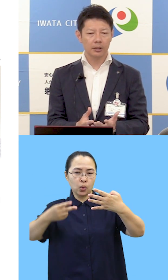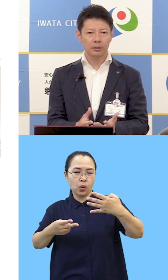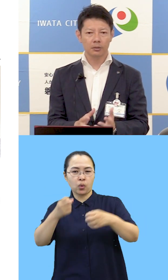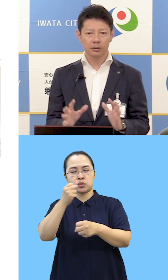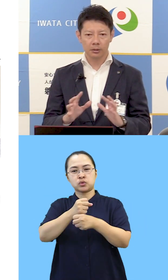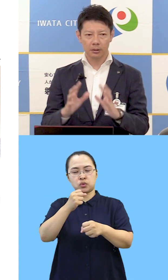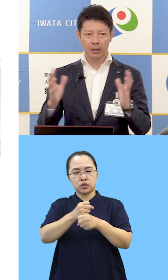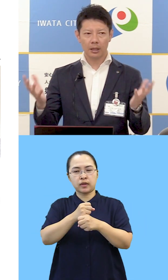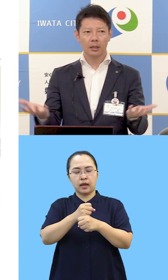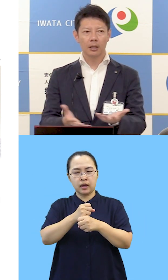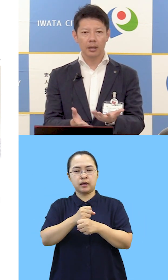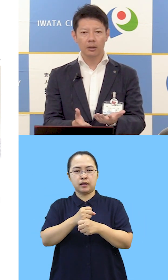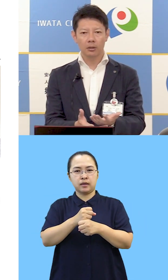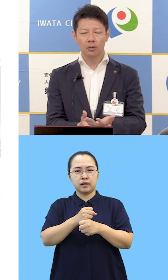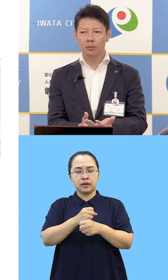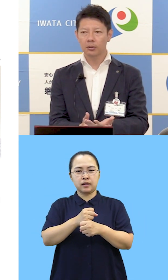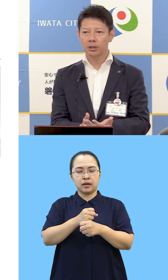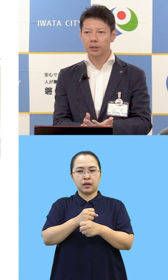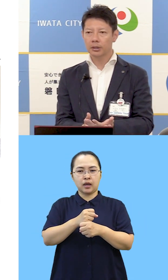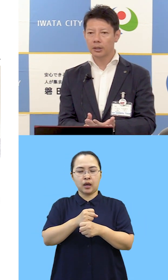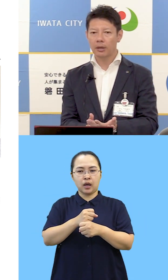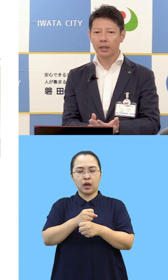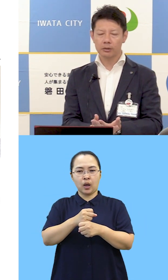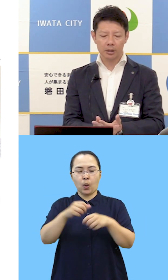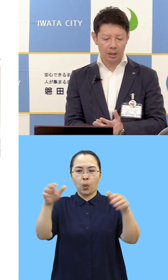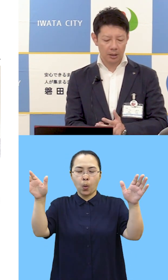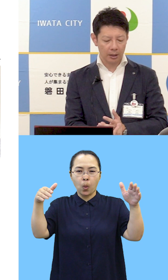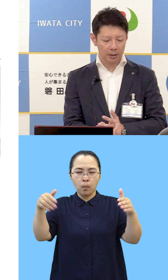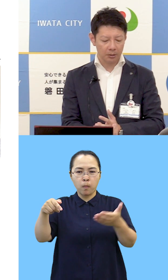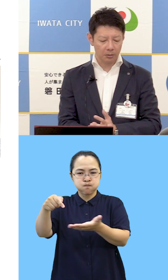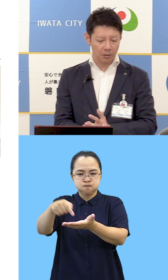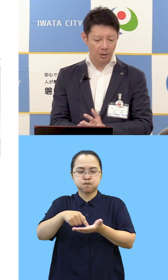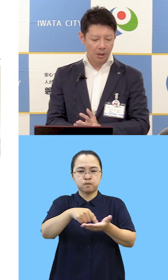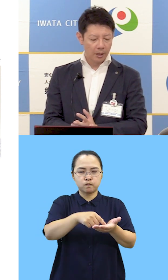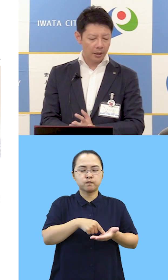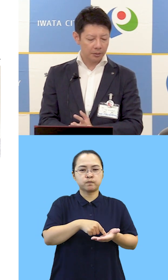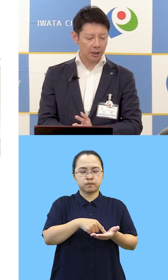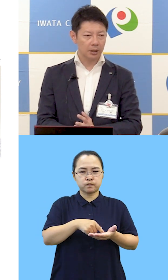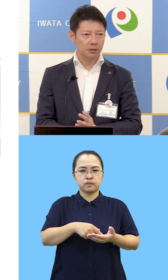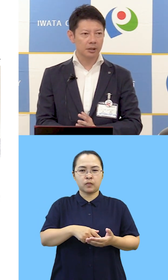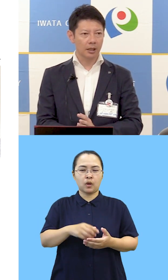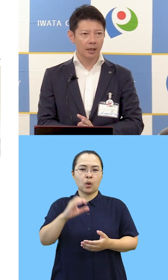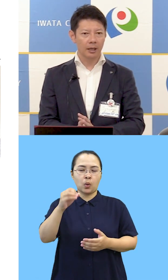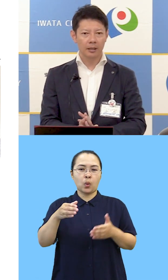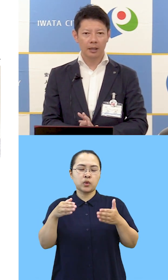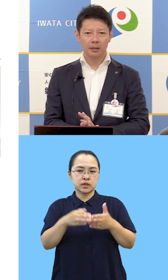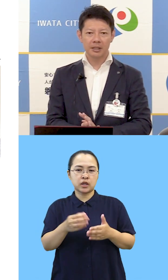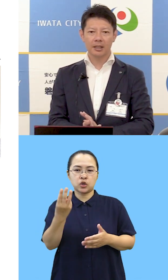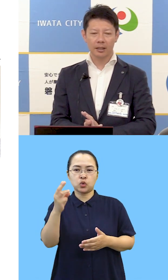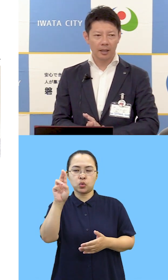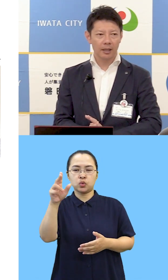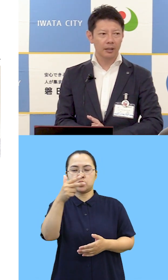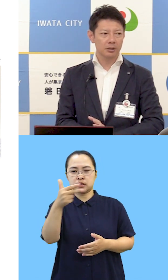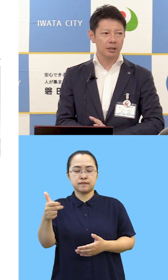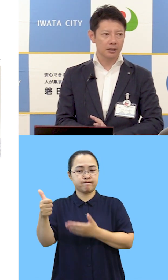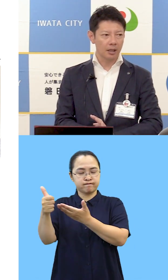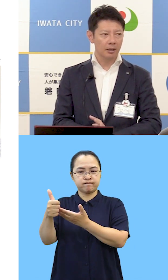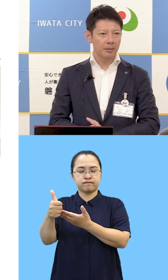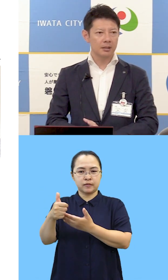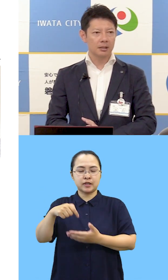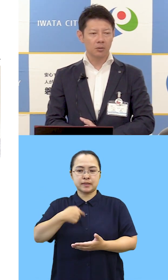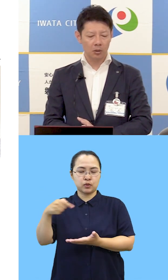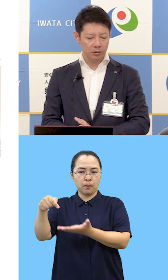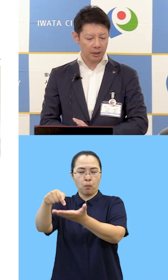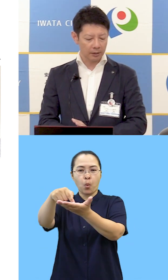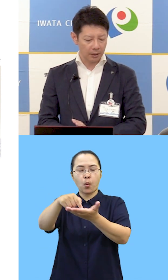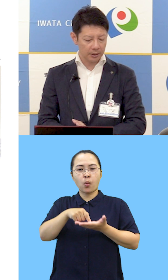、採用要項を作って、応募に手挙げをしていただいたところ、尾崎雄一さんが自ら手挙げをしてですね、